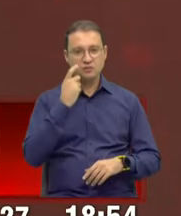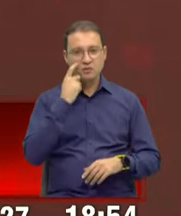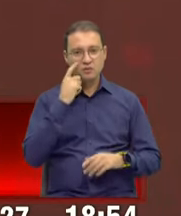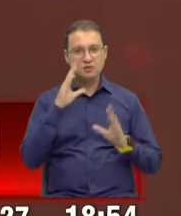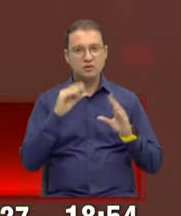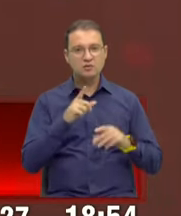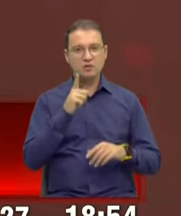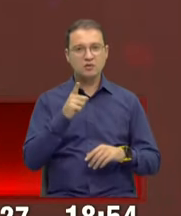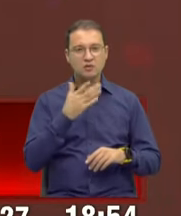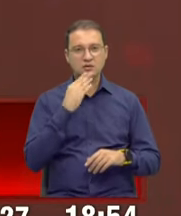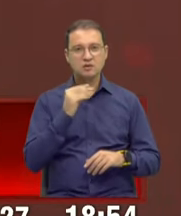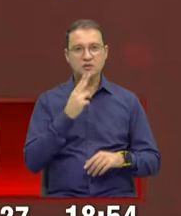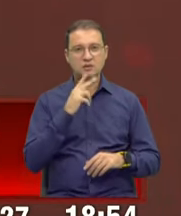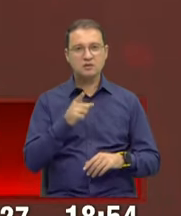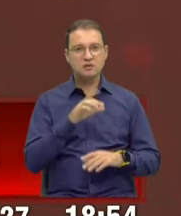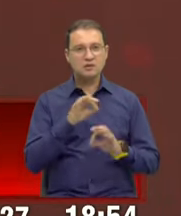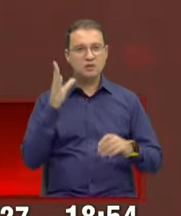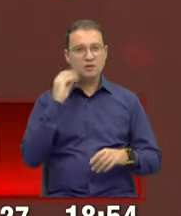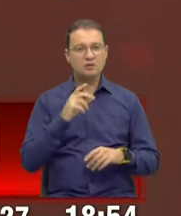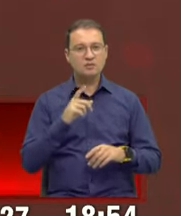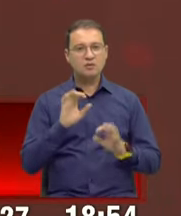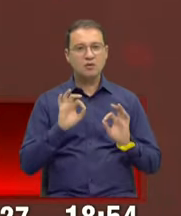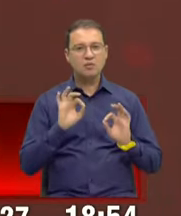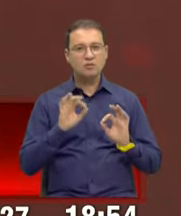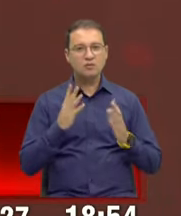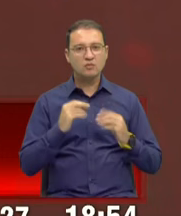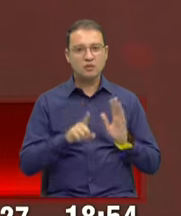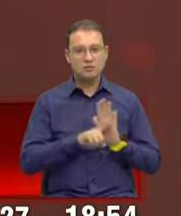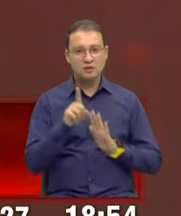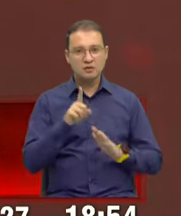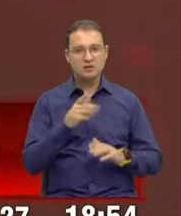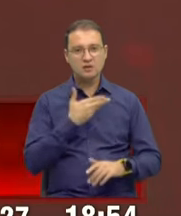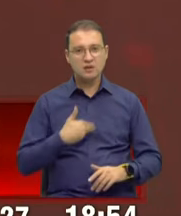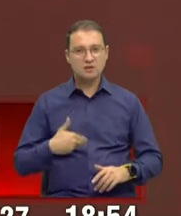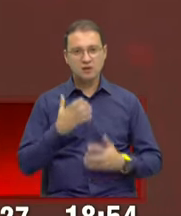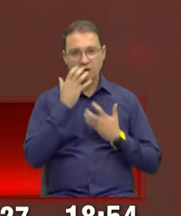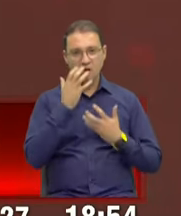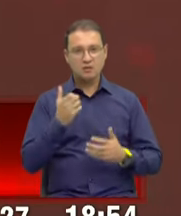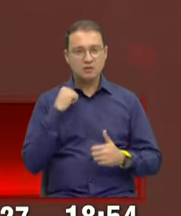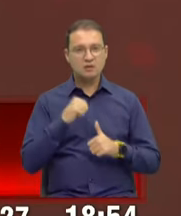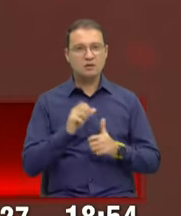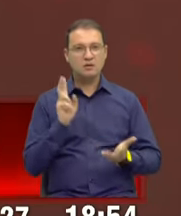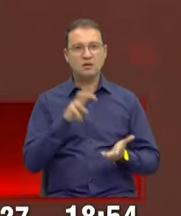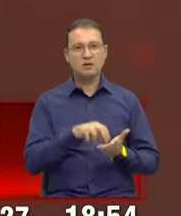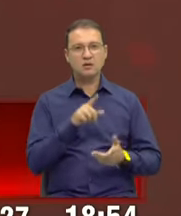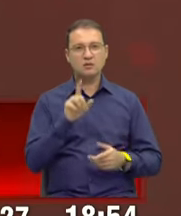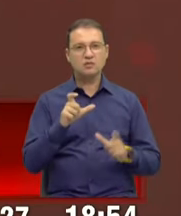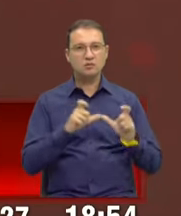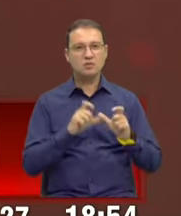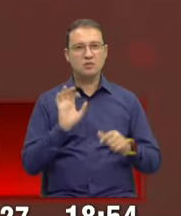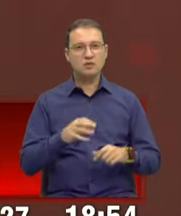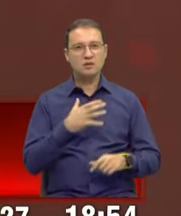bile kıpırdatamayan o genç kız tam anlamıyla imkansızı başardı. Sevgi ve emekle yeniden ayağa kalktı. Sude